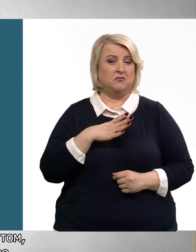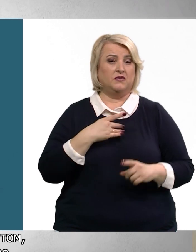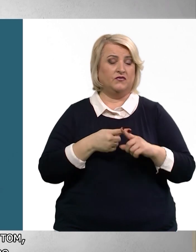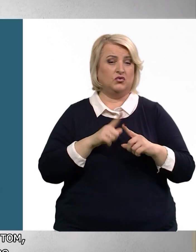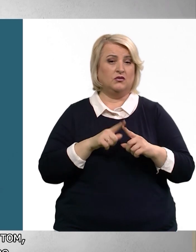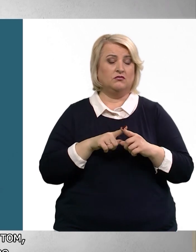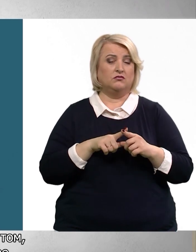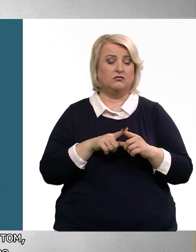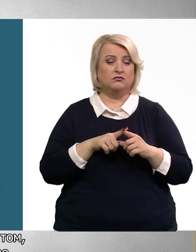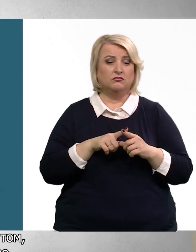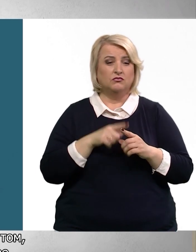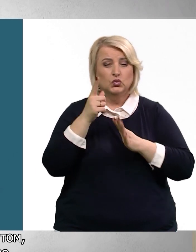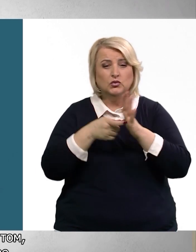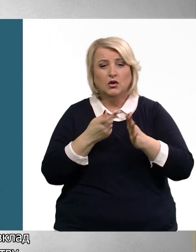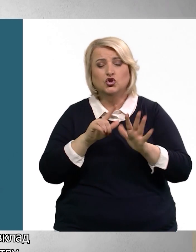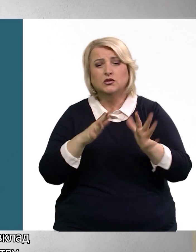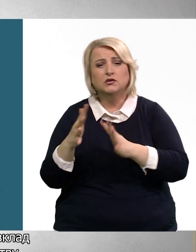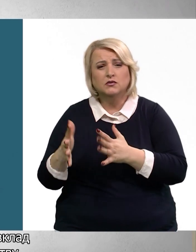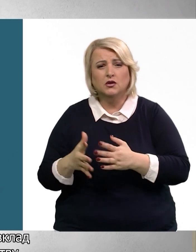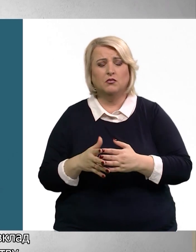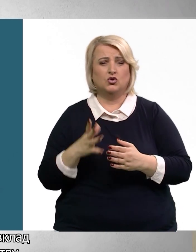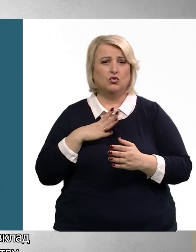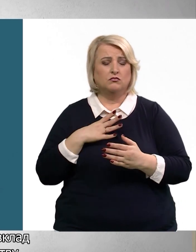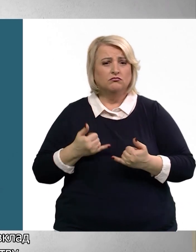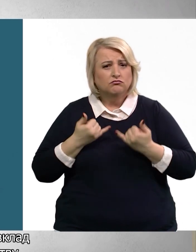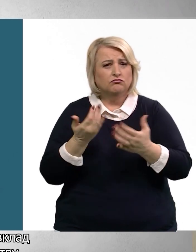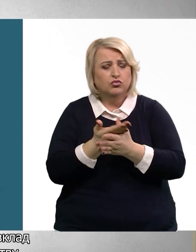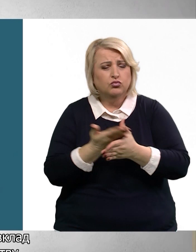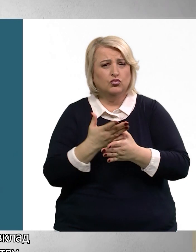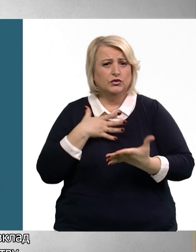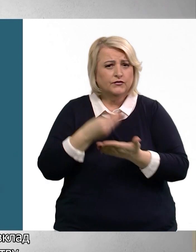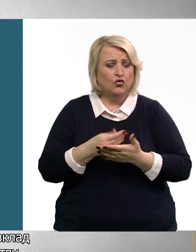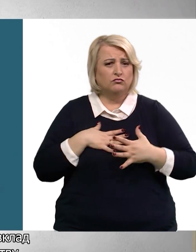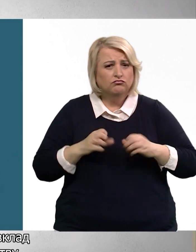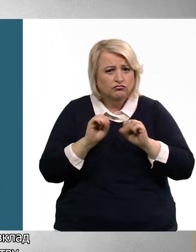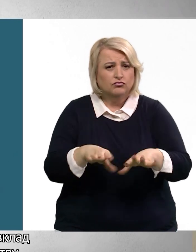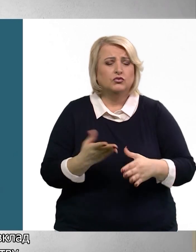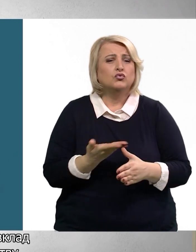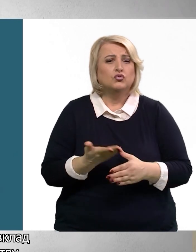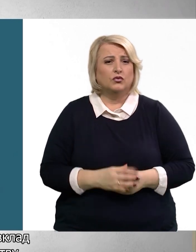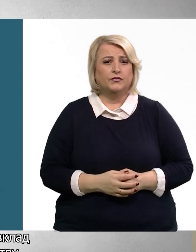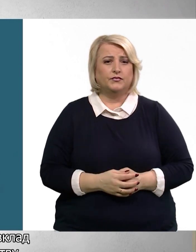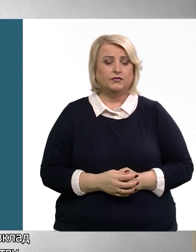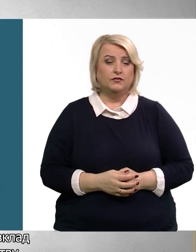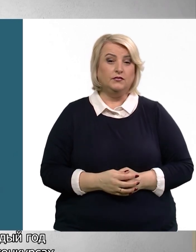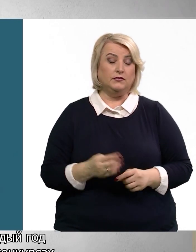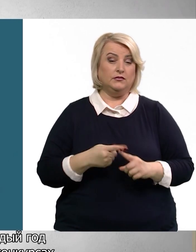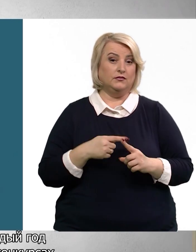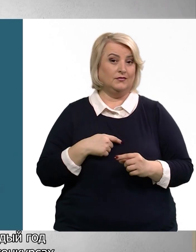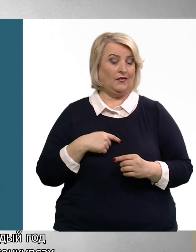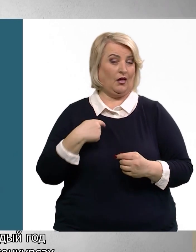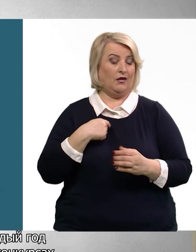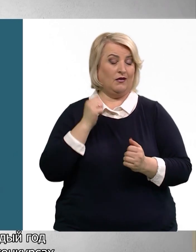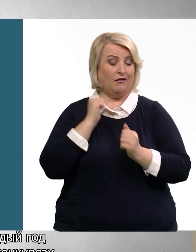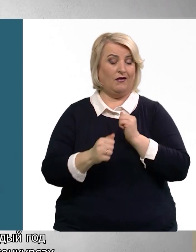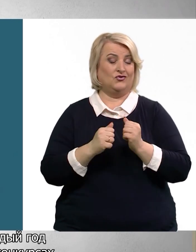fie expuși la ce se întâmplă în societate și să încearcă să aducă un aport pentru pozitiv în societatea în care este. Deci de aici îmi iau